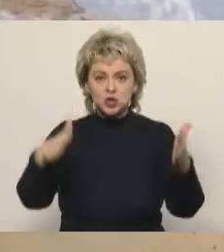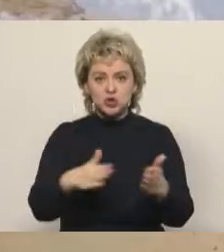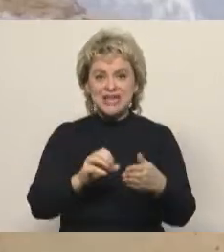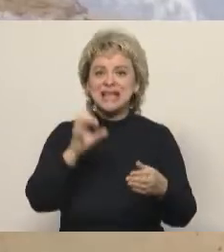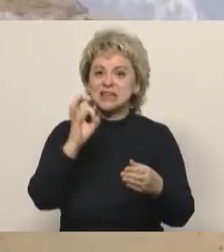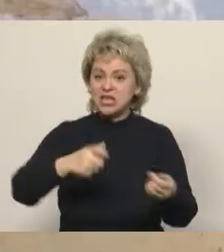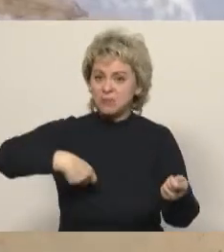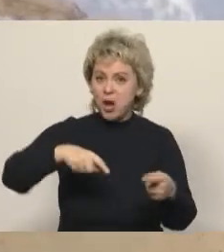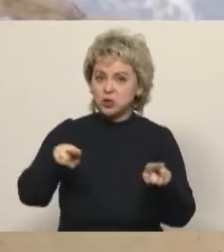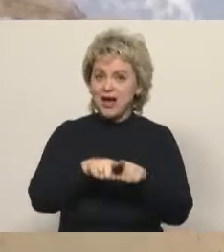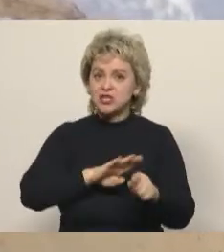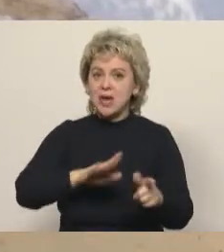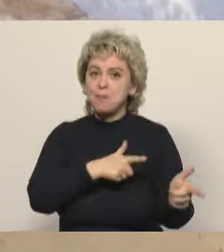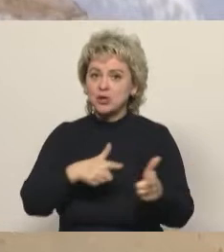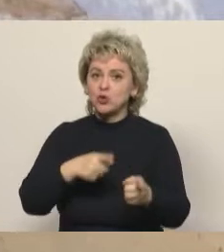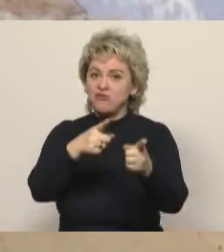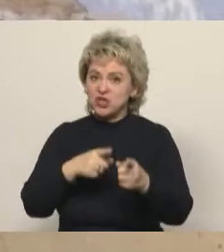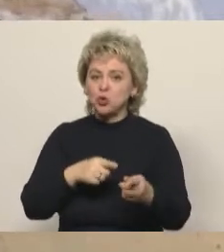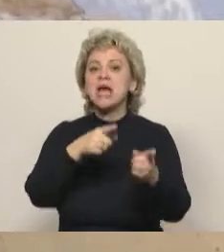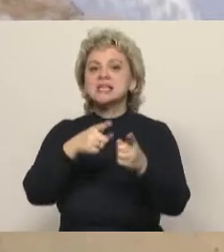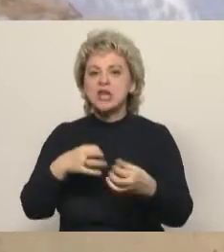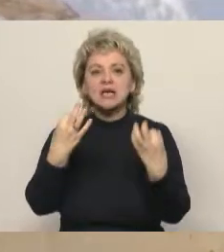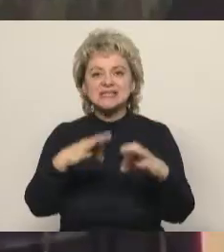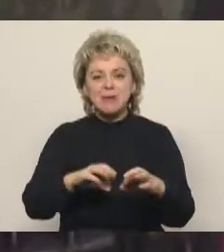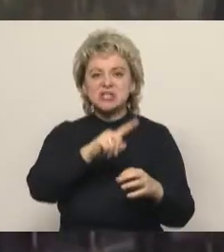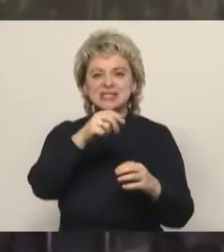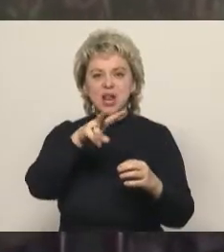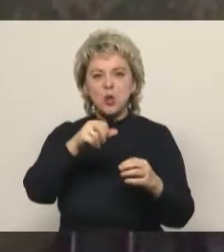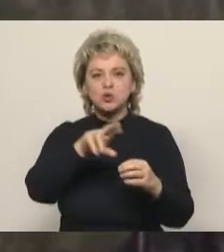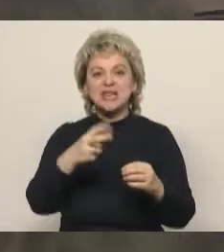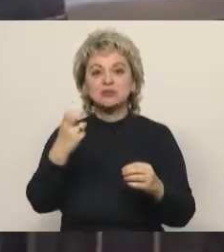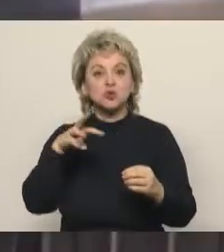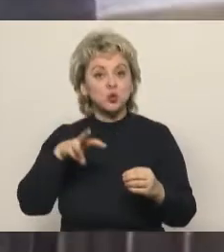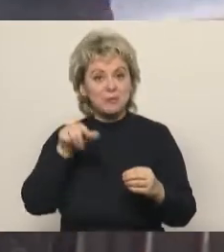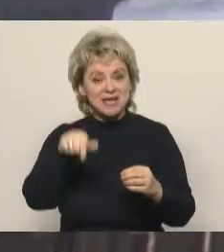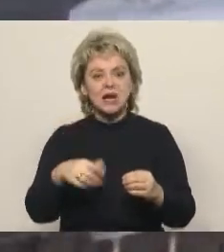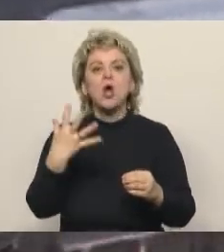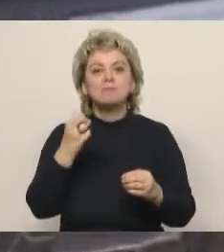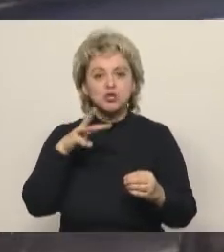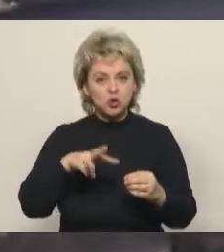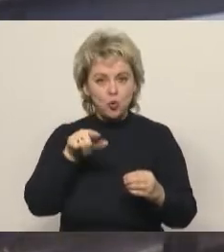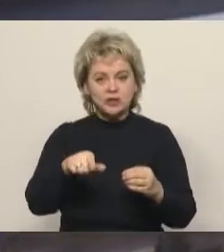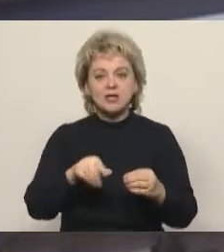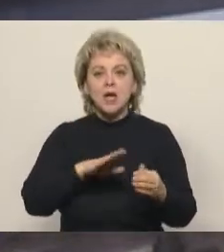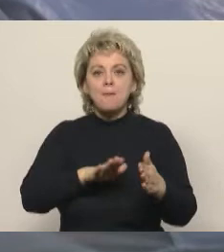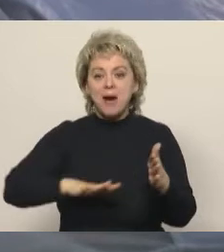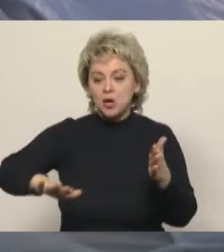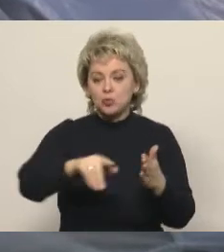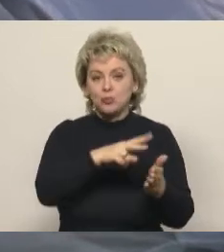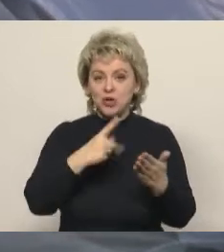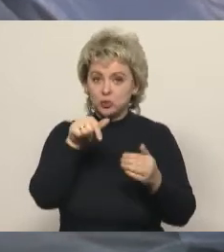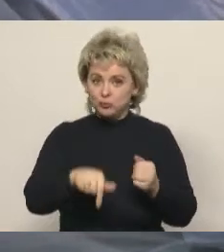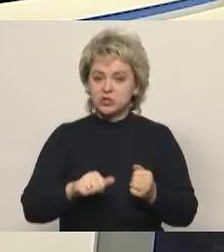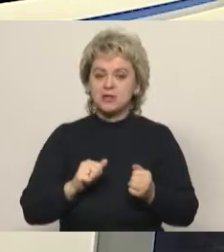шарик из неподготовленной винтовки. А также стрельбу по освобождению заложника с 200 метров и на 500 метров по грудной мишени.